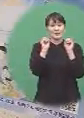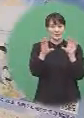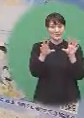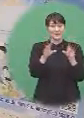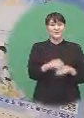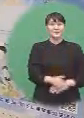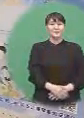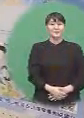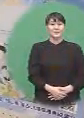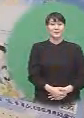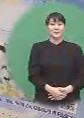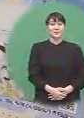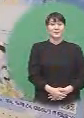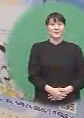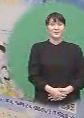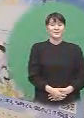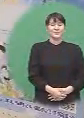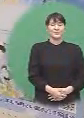ます